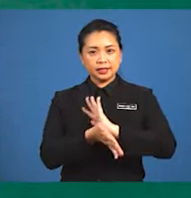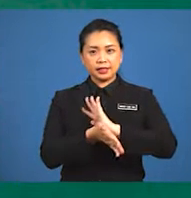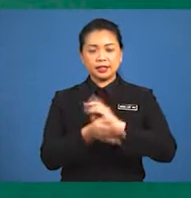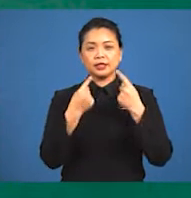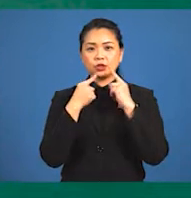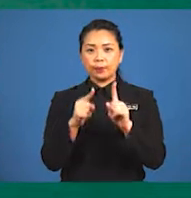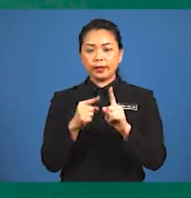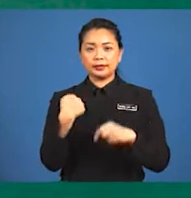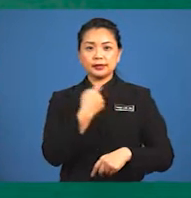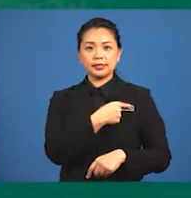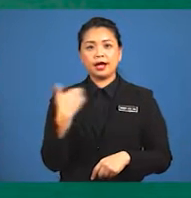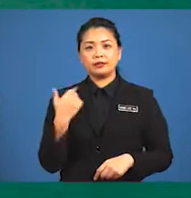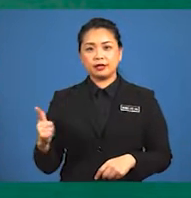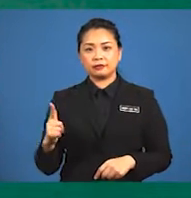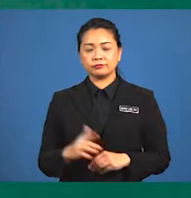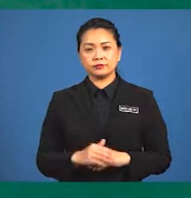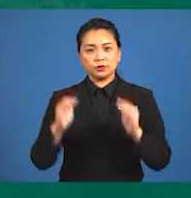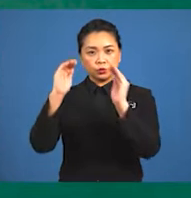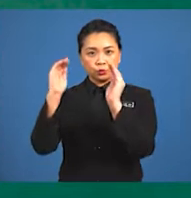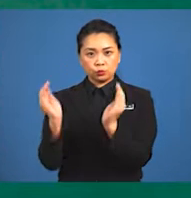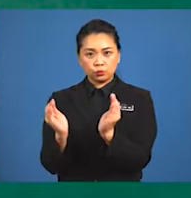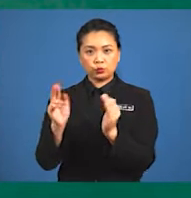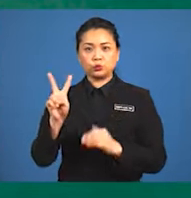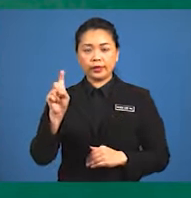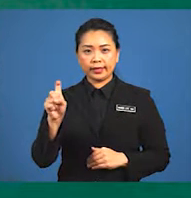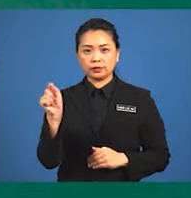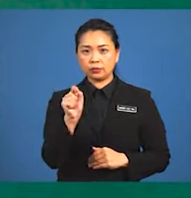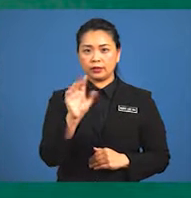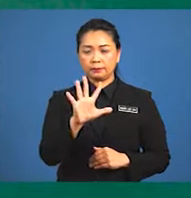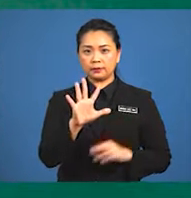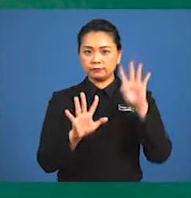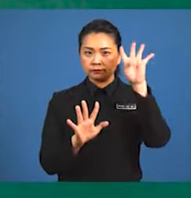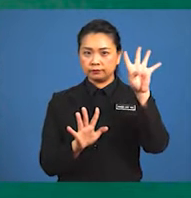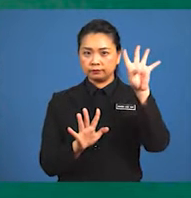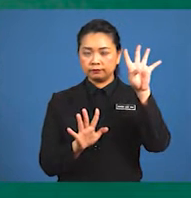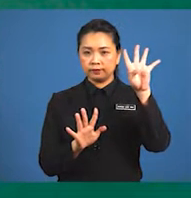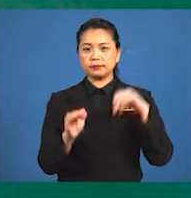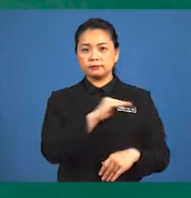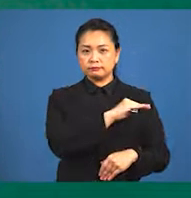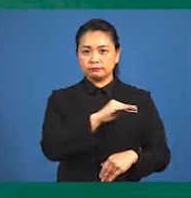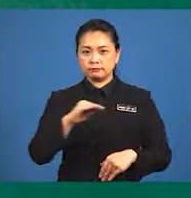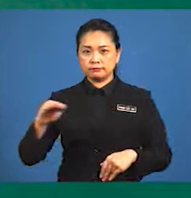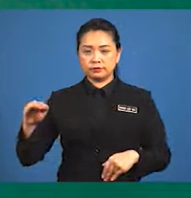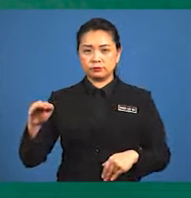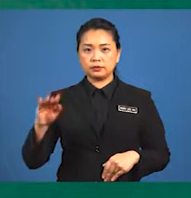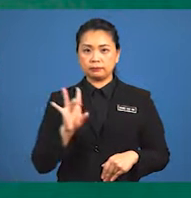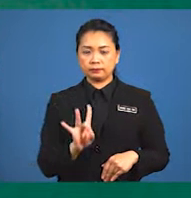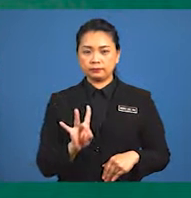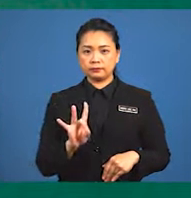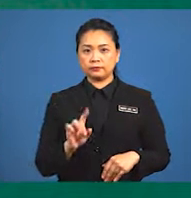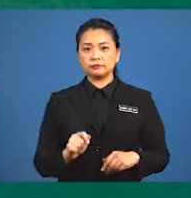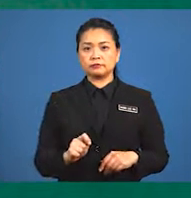Maka, jawapan kita ialah kurungan 2x tolak 5 kuasa 4